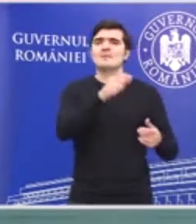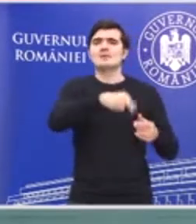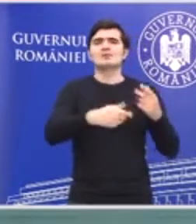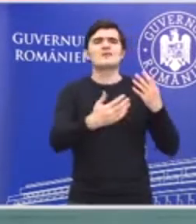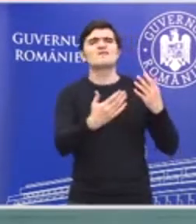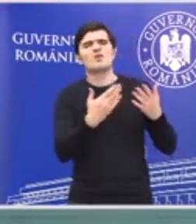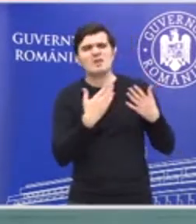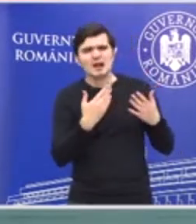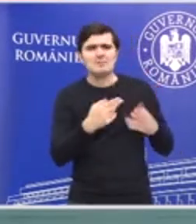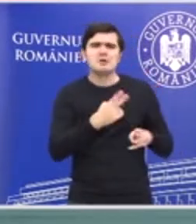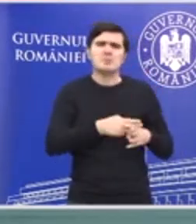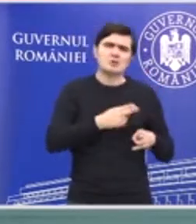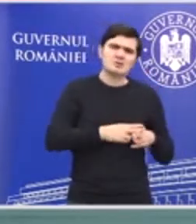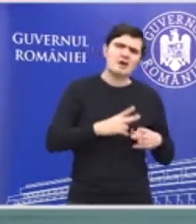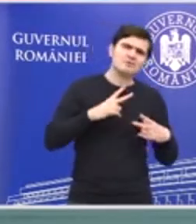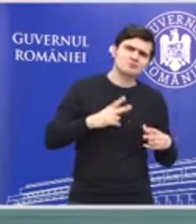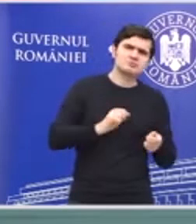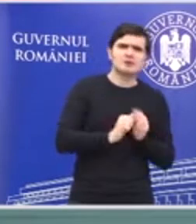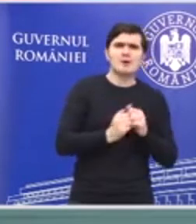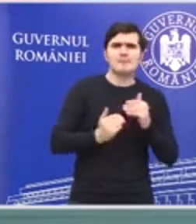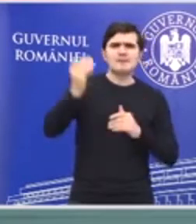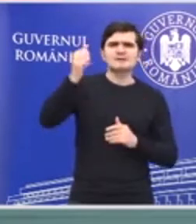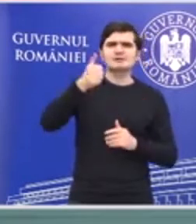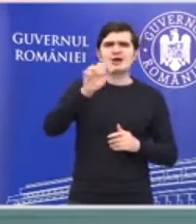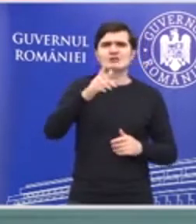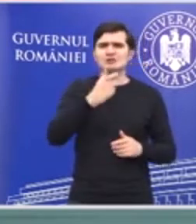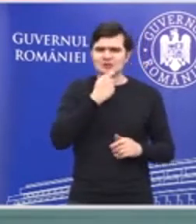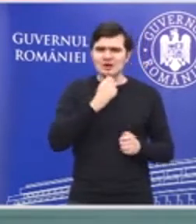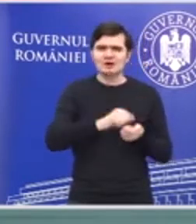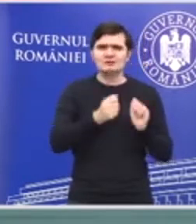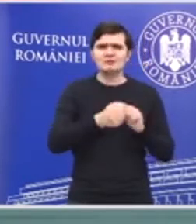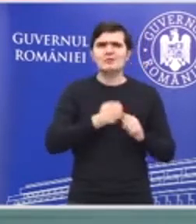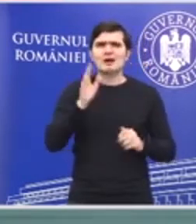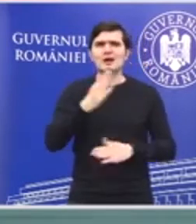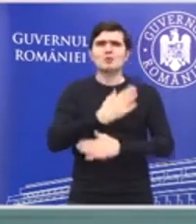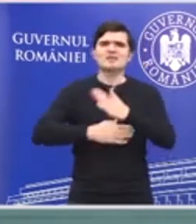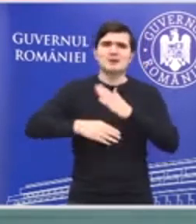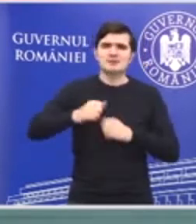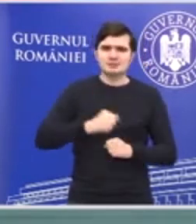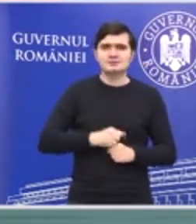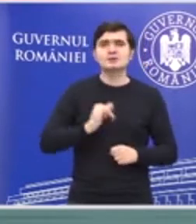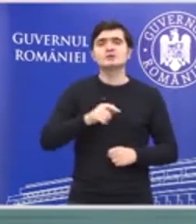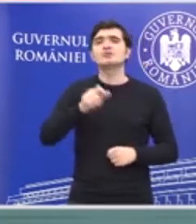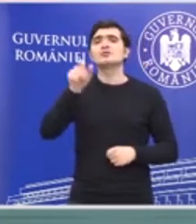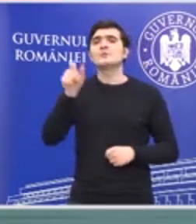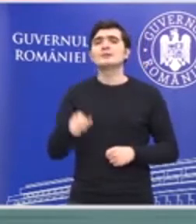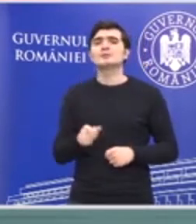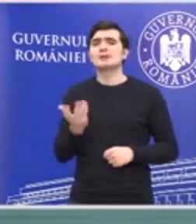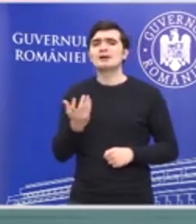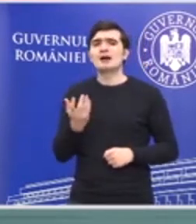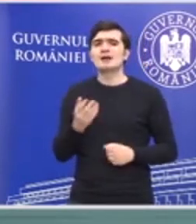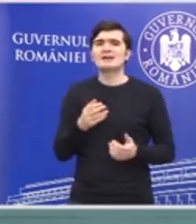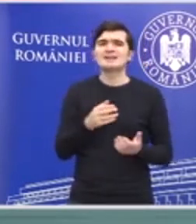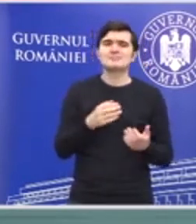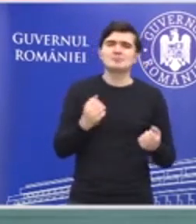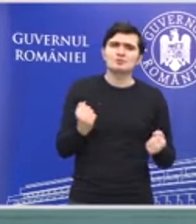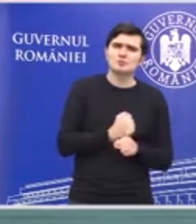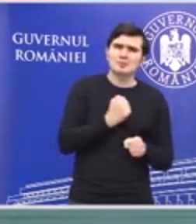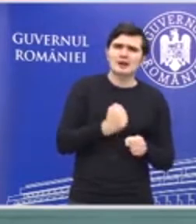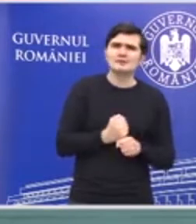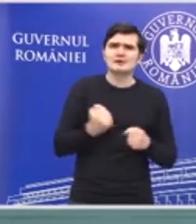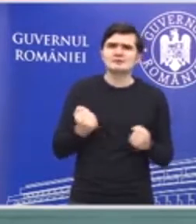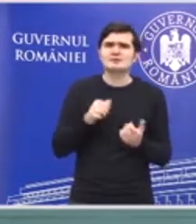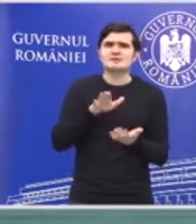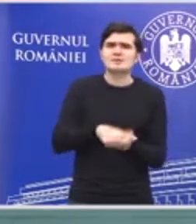vulnerabile, persoane cu boli cronice, persoane peste 65 de ani, persoane cu dizabilități și personal care deservește activități esențiale,